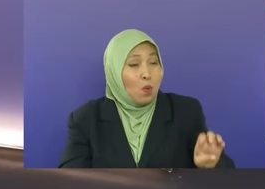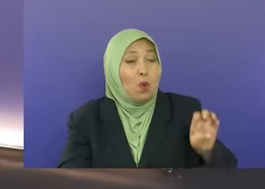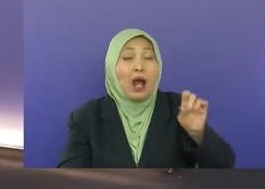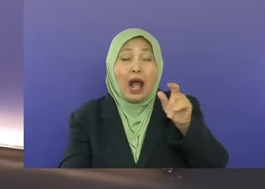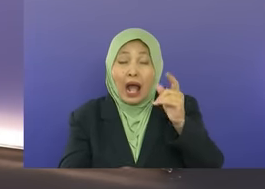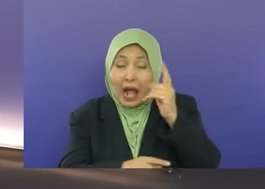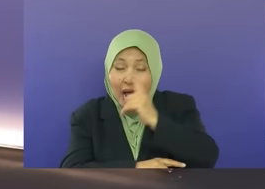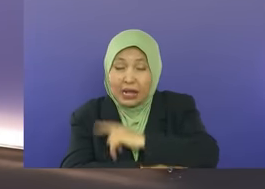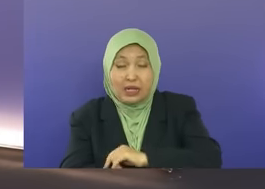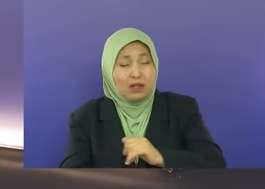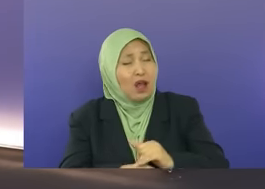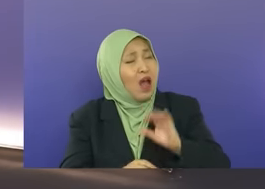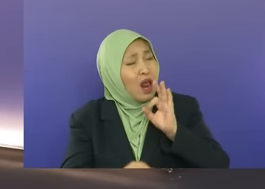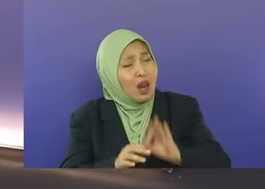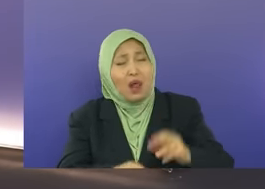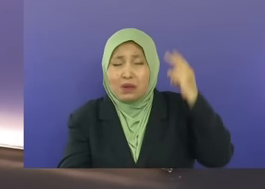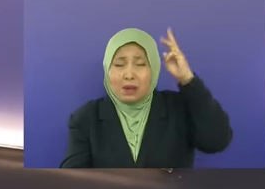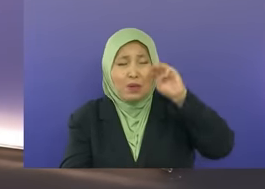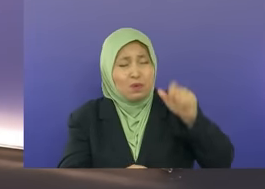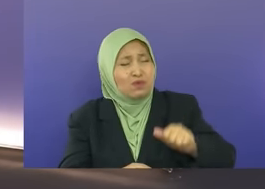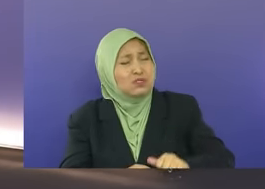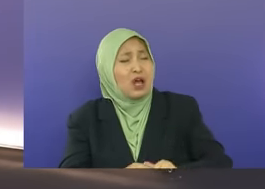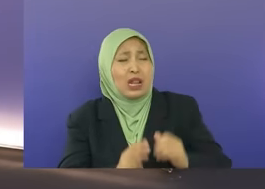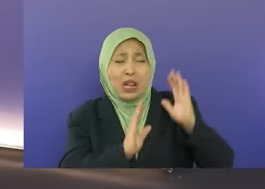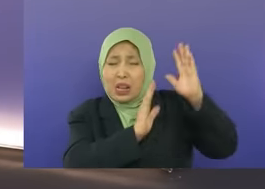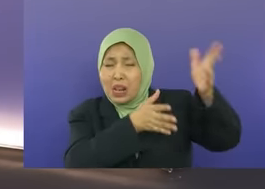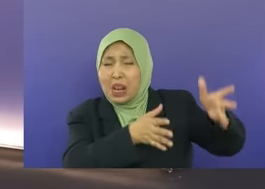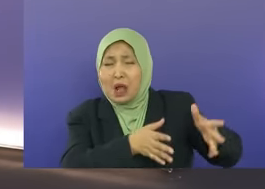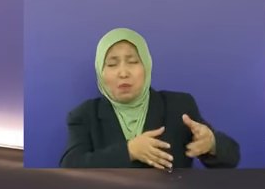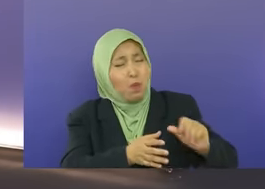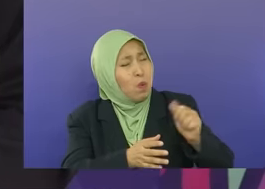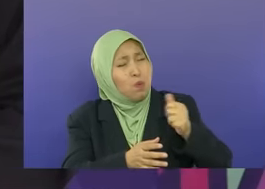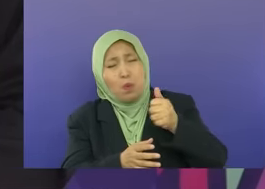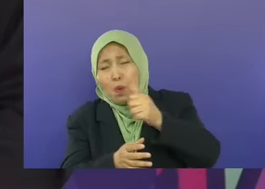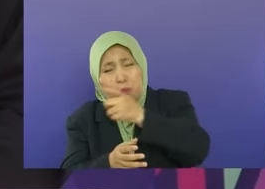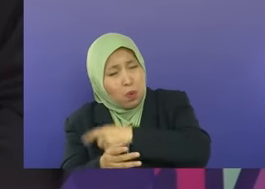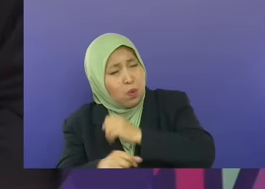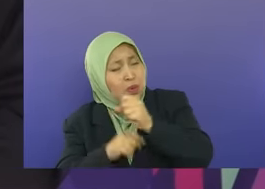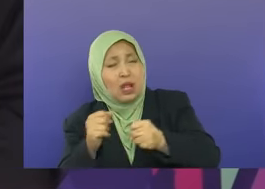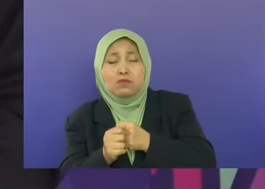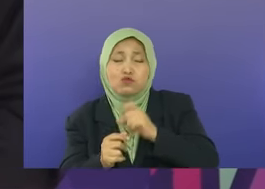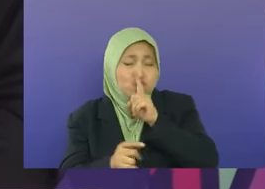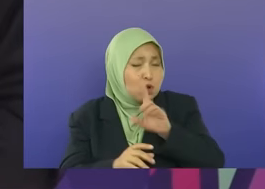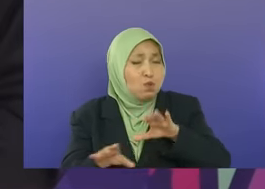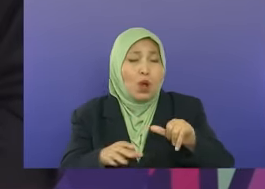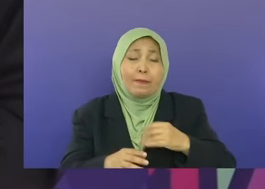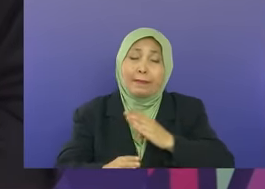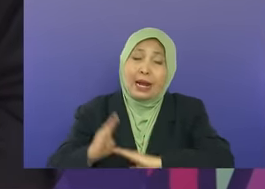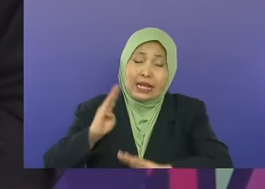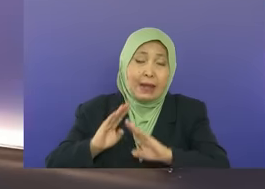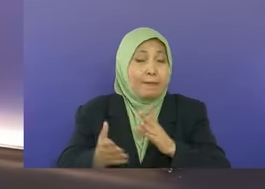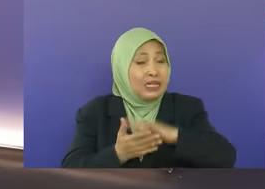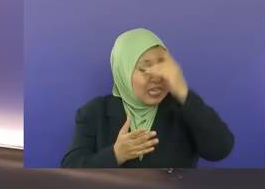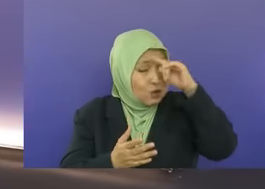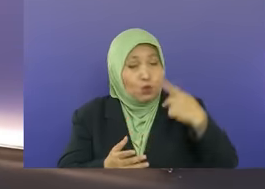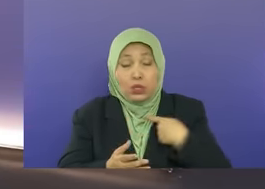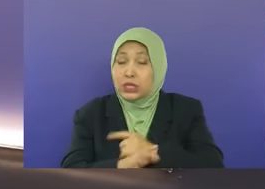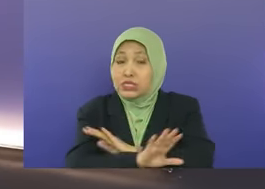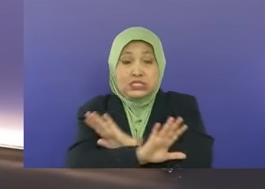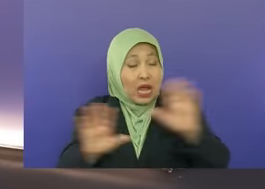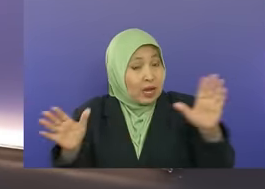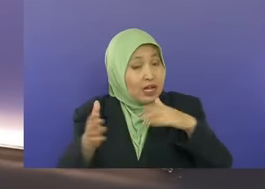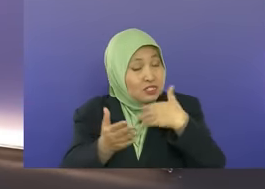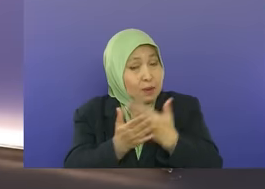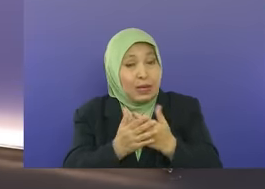ditinggalkan Nabi Musa 10 tahun sudah tentu orang Yahudi di Madinah itu buat bangai dan pelajaran untuk kita apa jangan sampai kalau